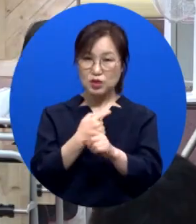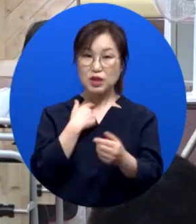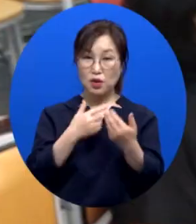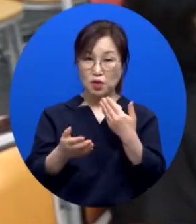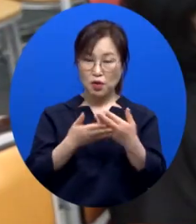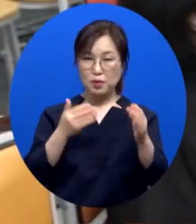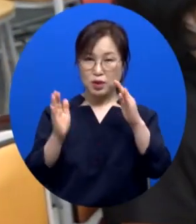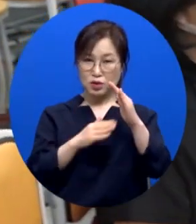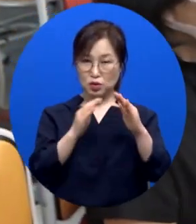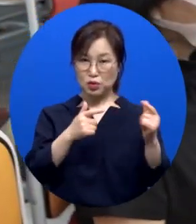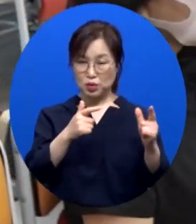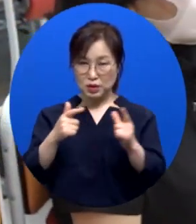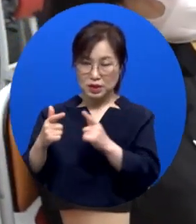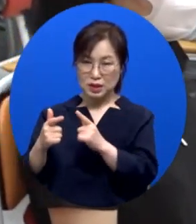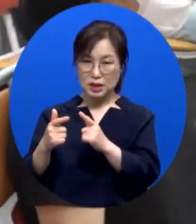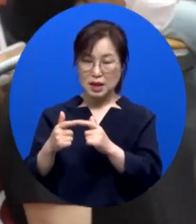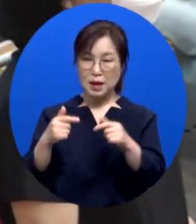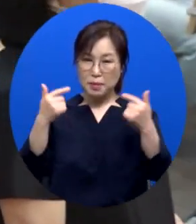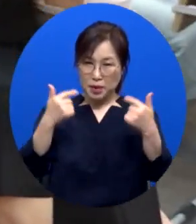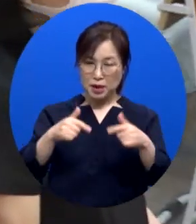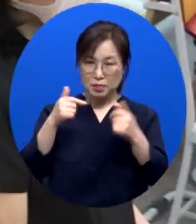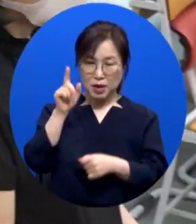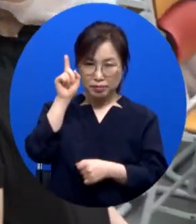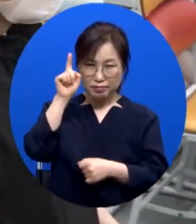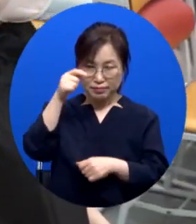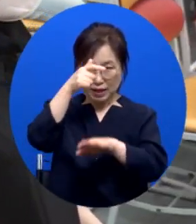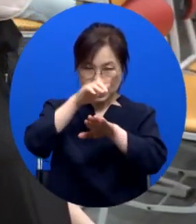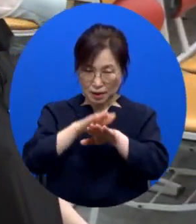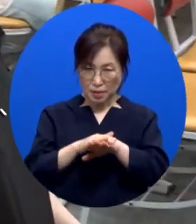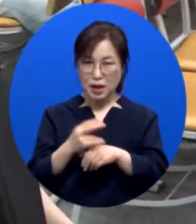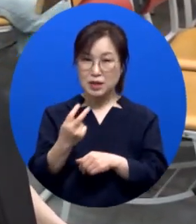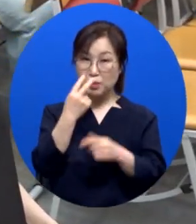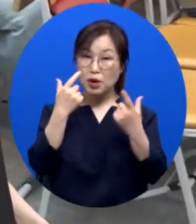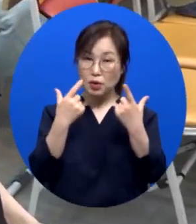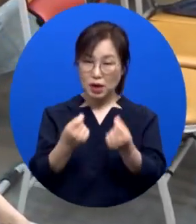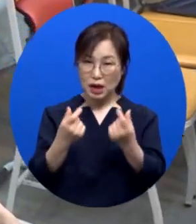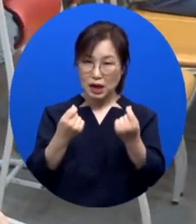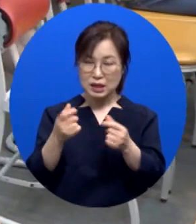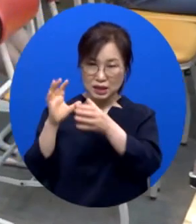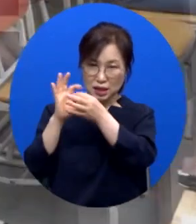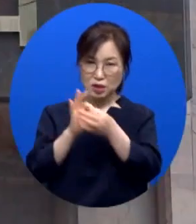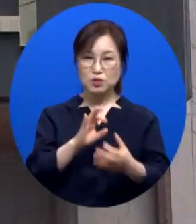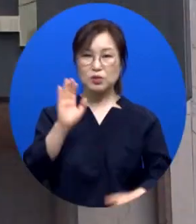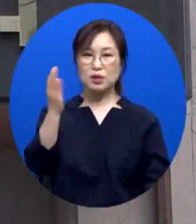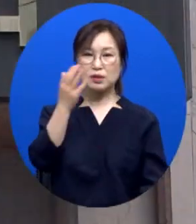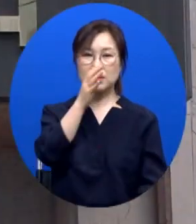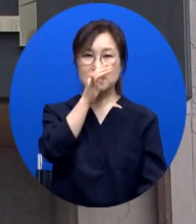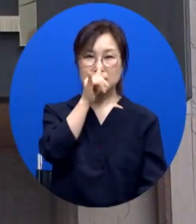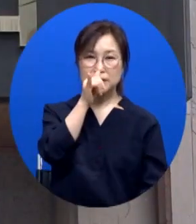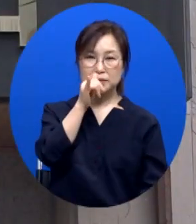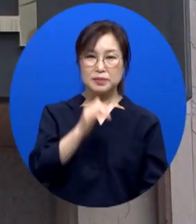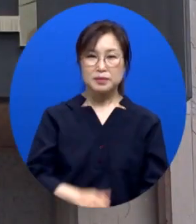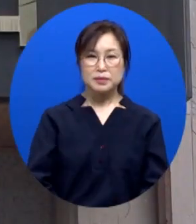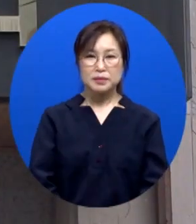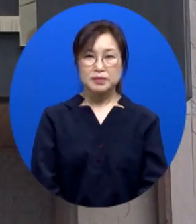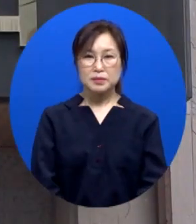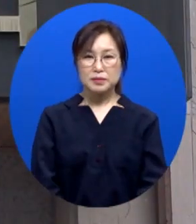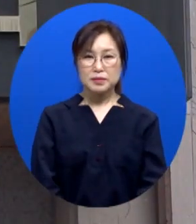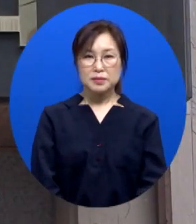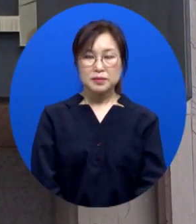교인들 365일 예배를 생명처럼 이어가고 있습니다. CTS 뉴스 최대진입니다.